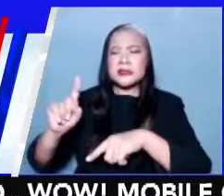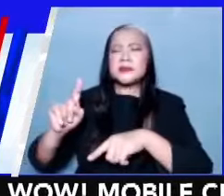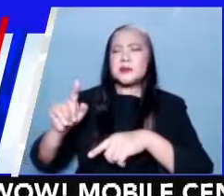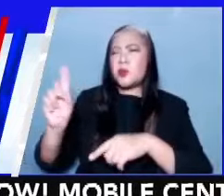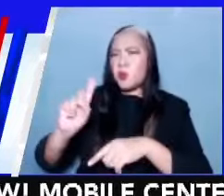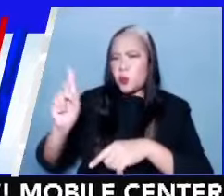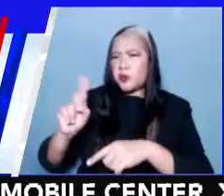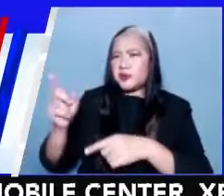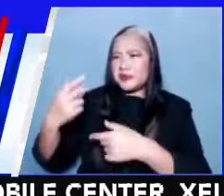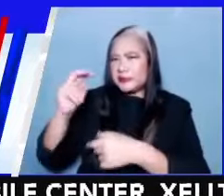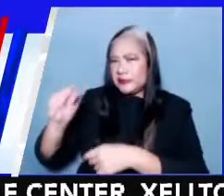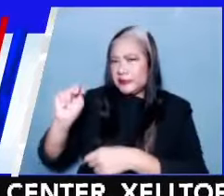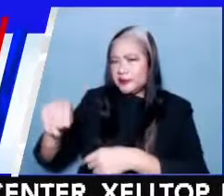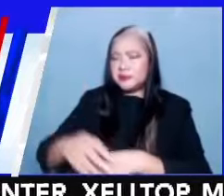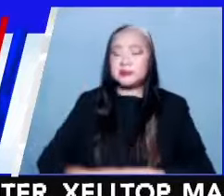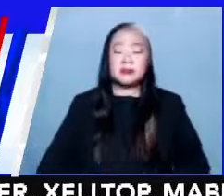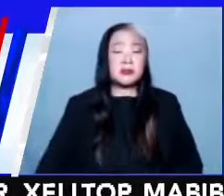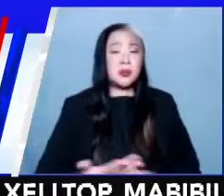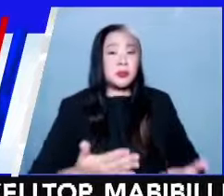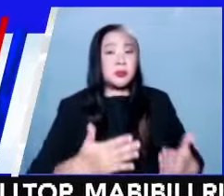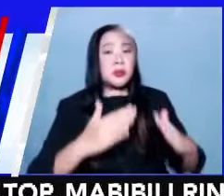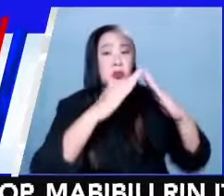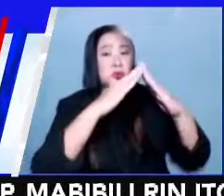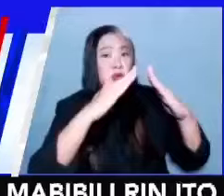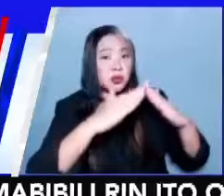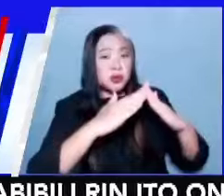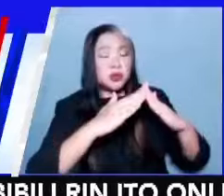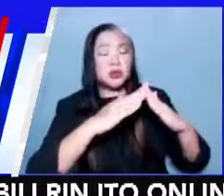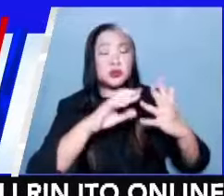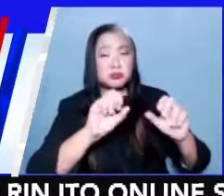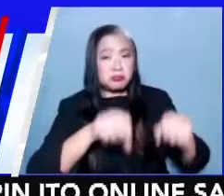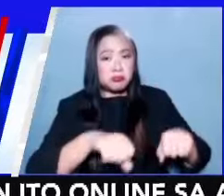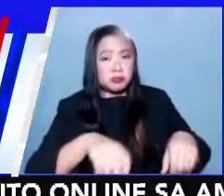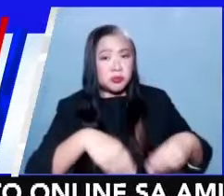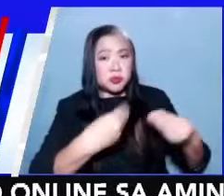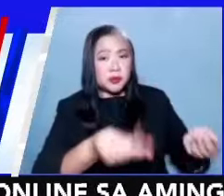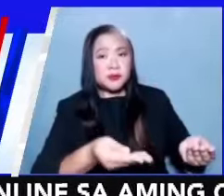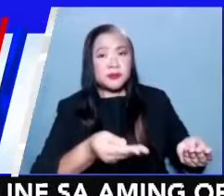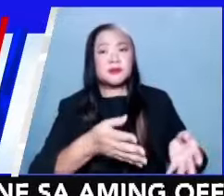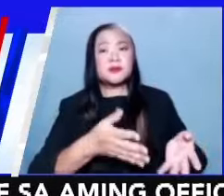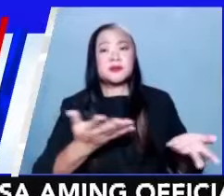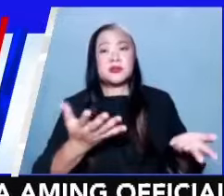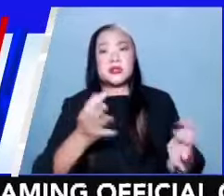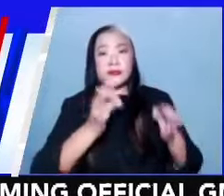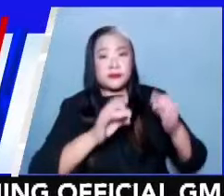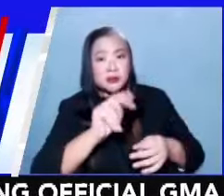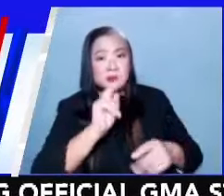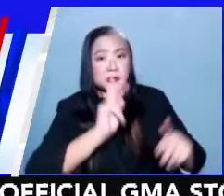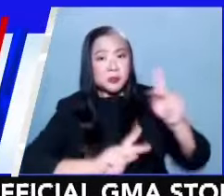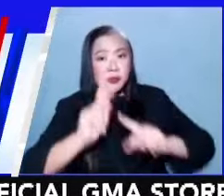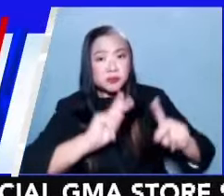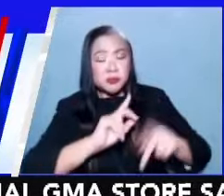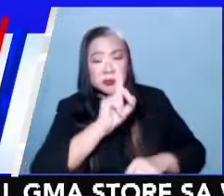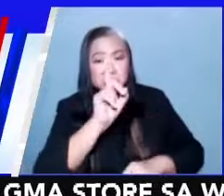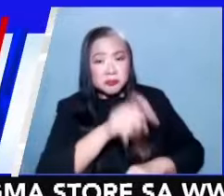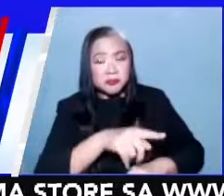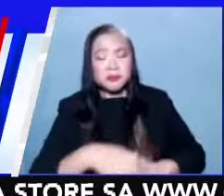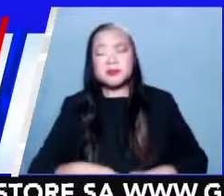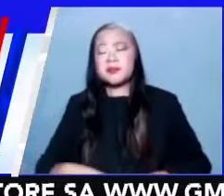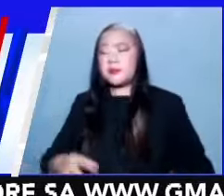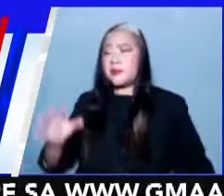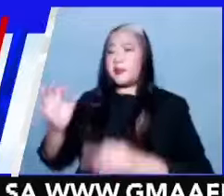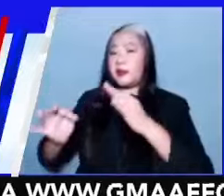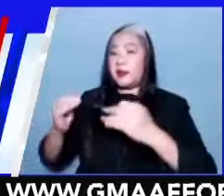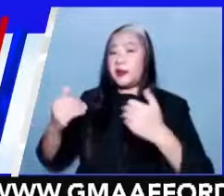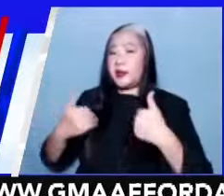bang shelter, kaya yan, mai-provide ng ating consul? Usually po, pagka mga ganyang klase